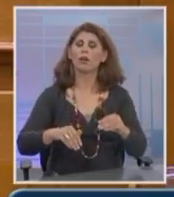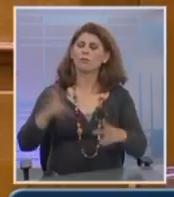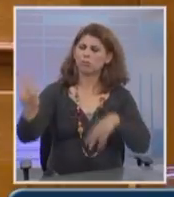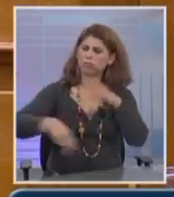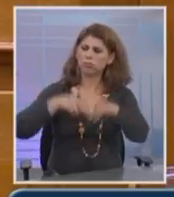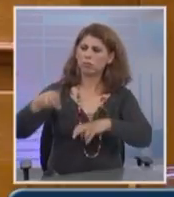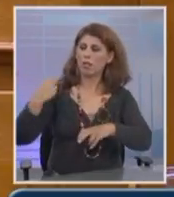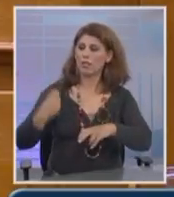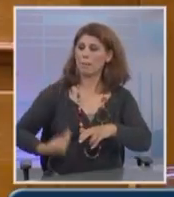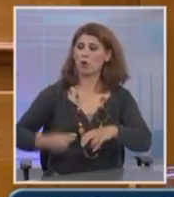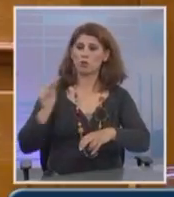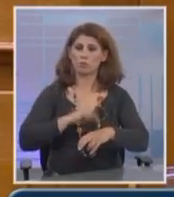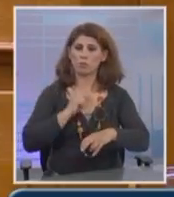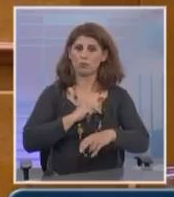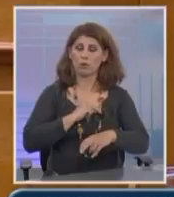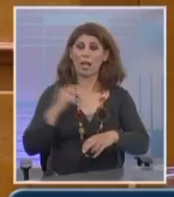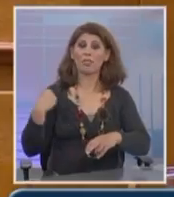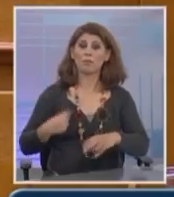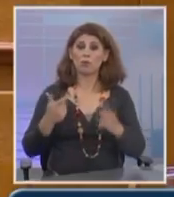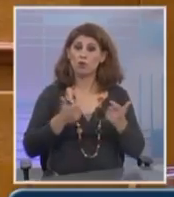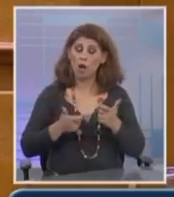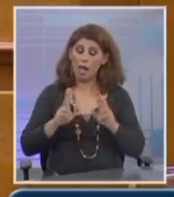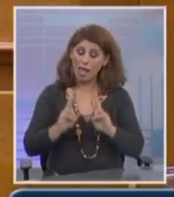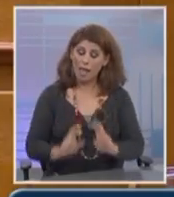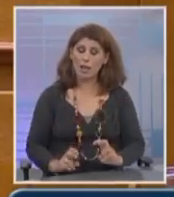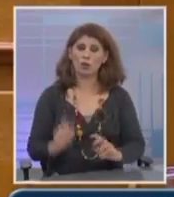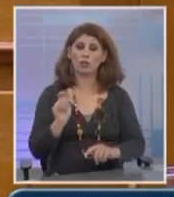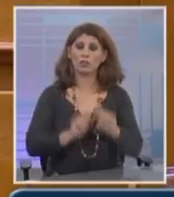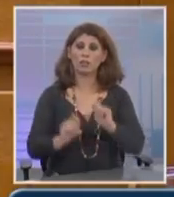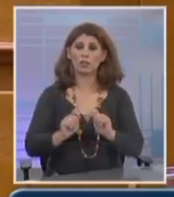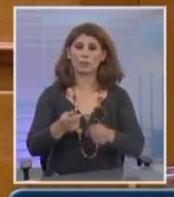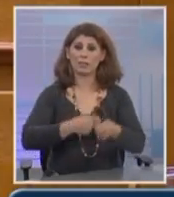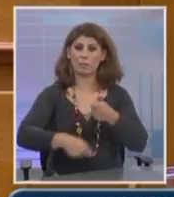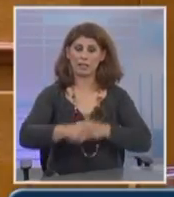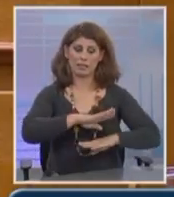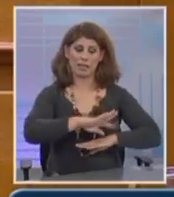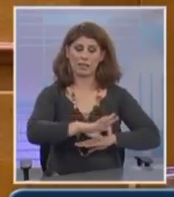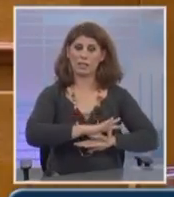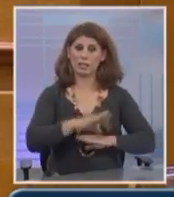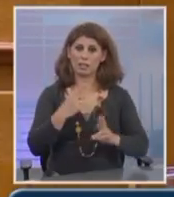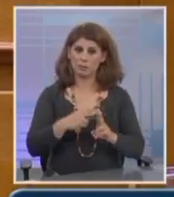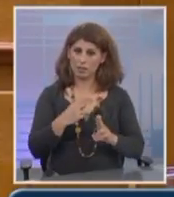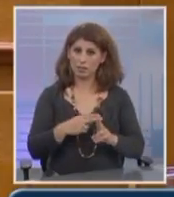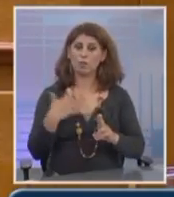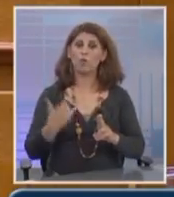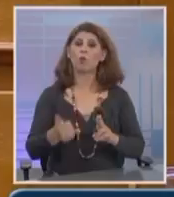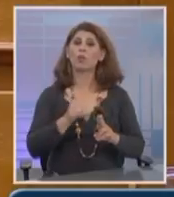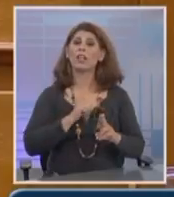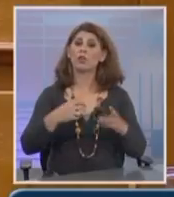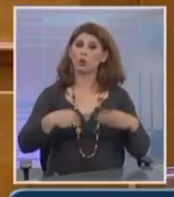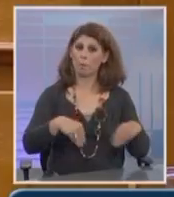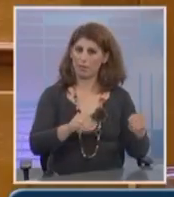πλούτου, επαναφέρουμε υπό δημόσιο έλεγχο και ταυτόχρονα να συγκροτούμε πλήρως τις επιχειρήσεις στρατηγικής σημασίας που έχουν